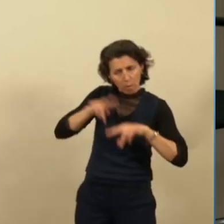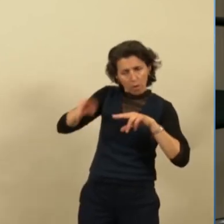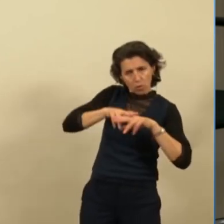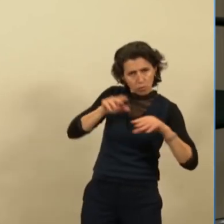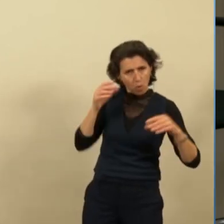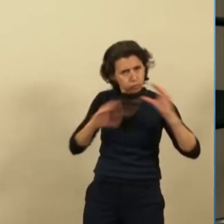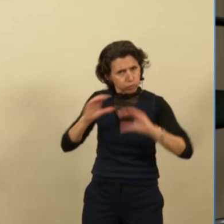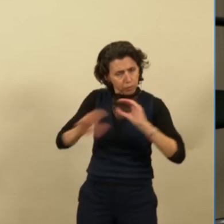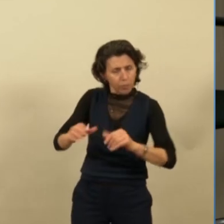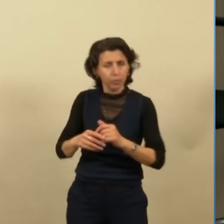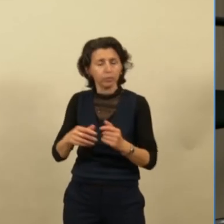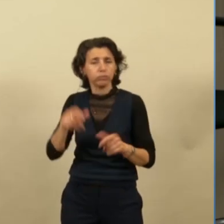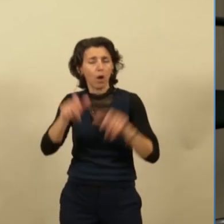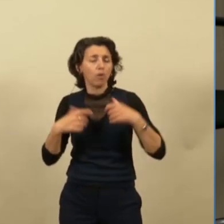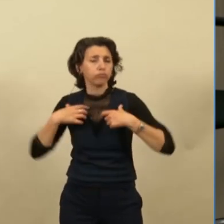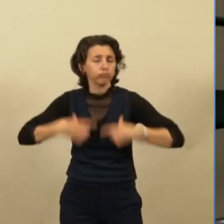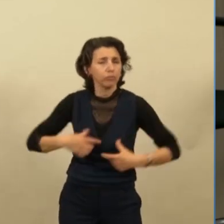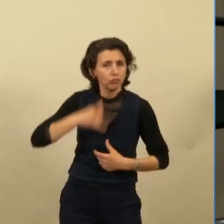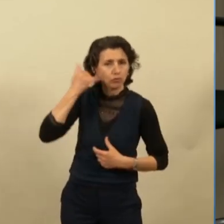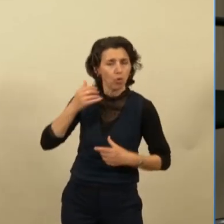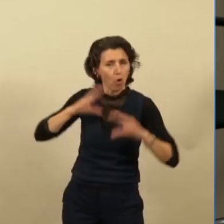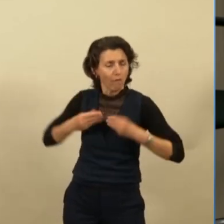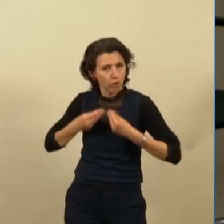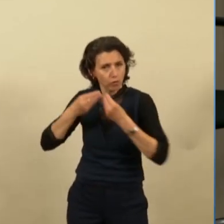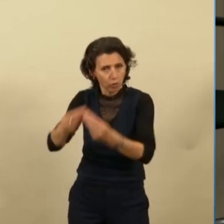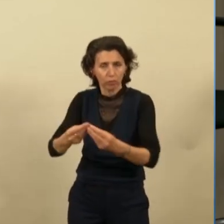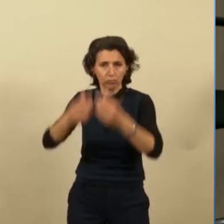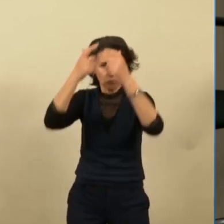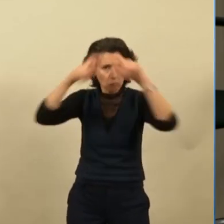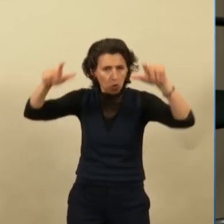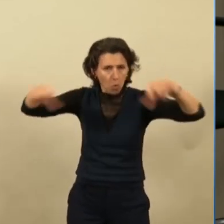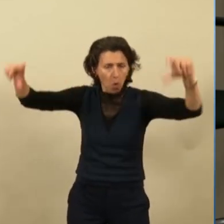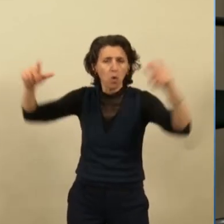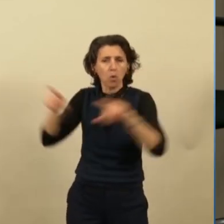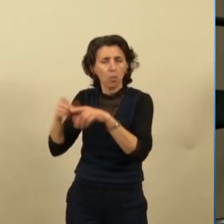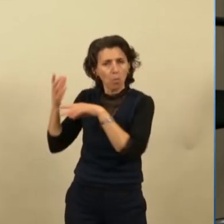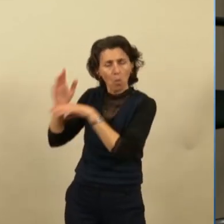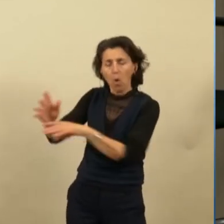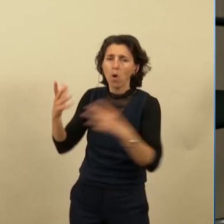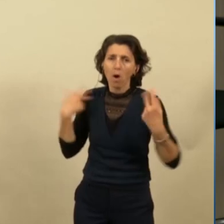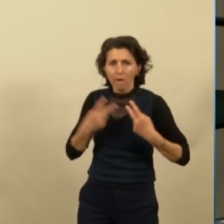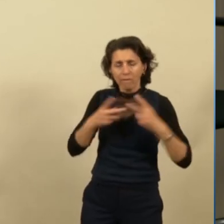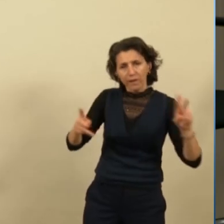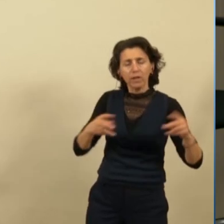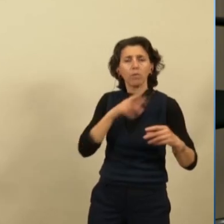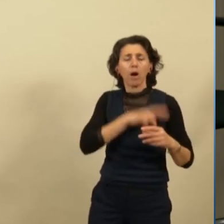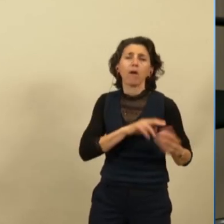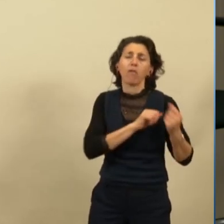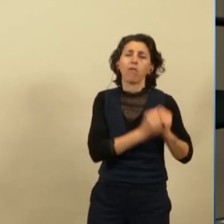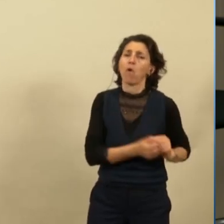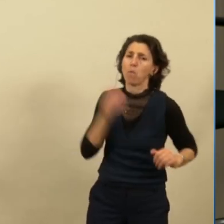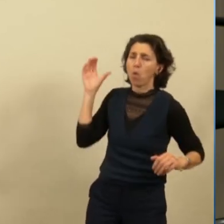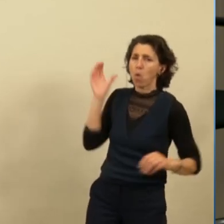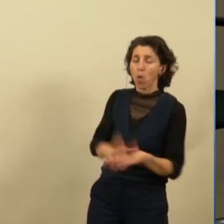des banderoles indiquant que la ville était contre la réforme des retraites ne respectant d'ailleurs pas le